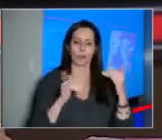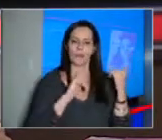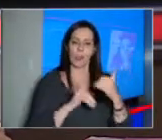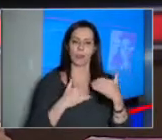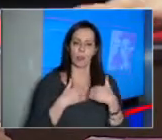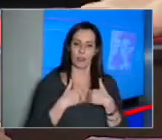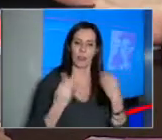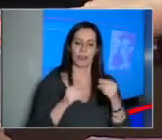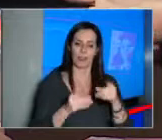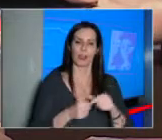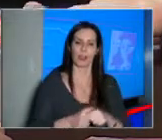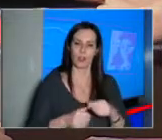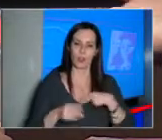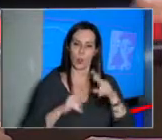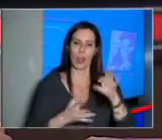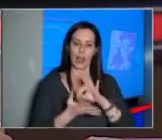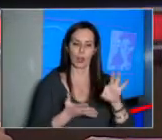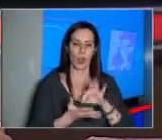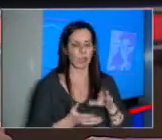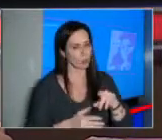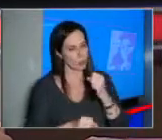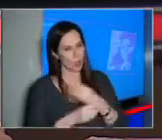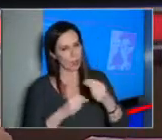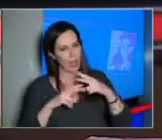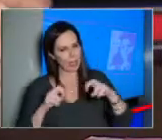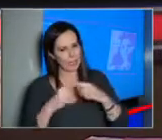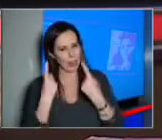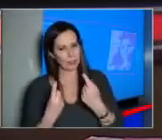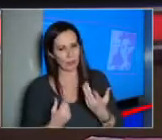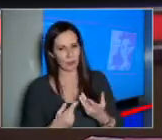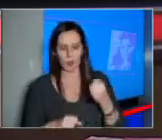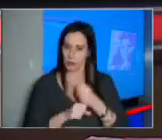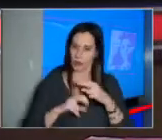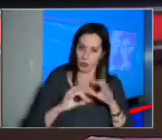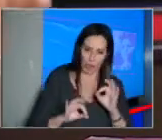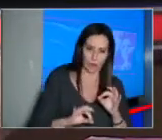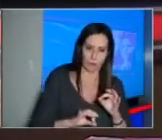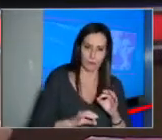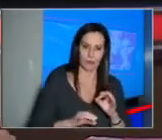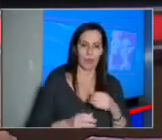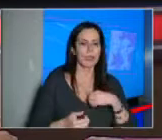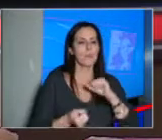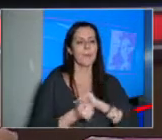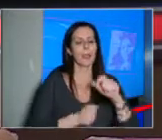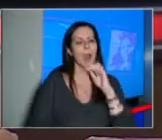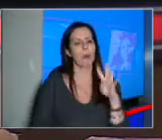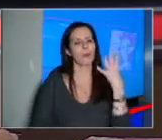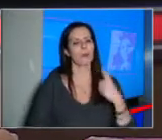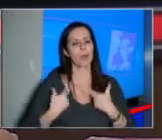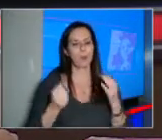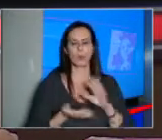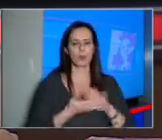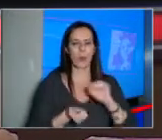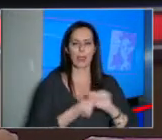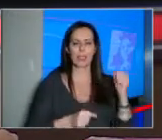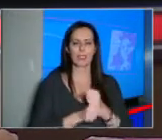אותי לדבר הזה שאני מסוגלת לכתוב ככה. אבל את גם עושה עבודה תחקיר על עצמך, כאילו... עשיתי תחקיר, כן. כי מחקתי 4 שנים מחיי. פשוט